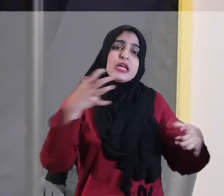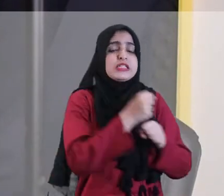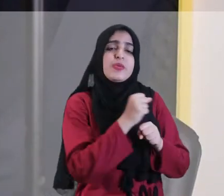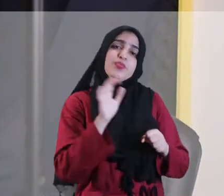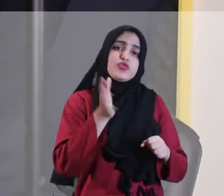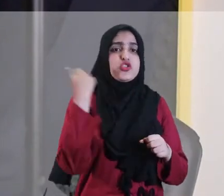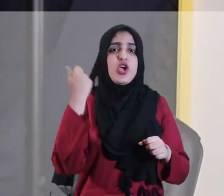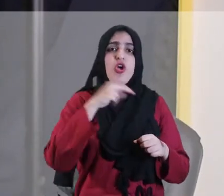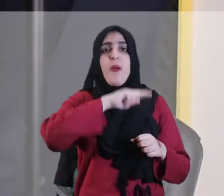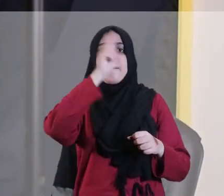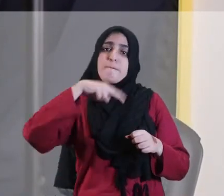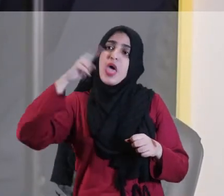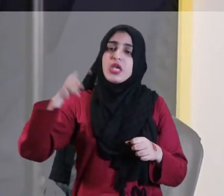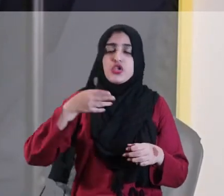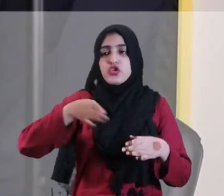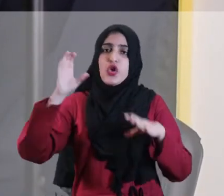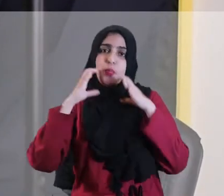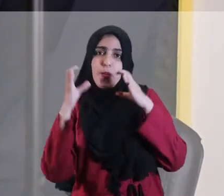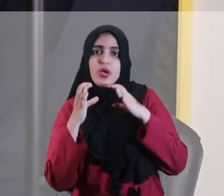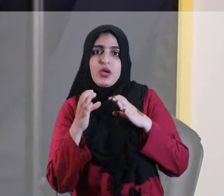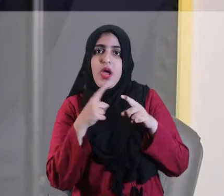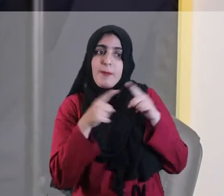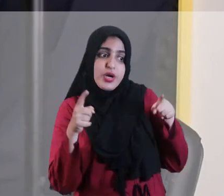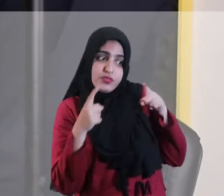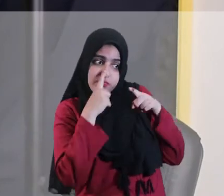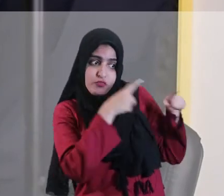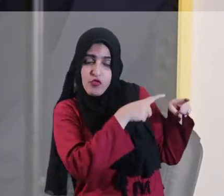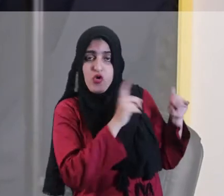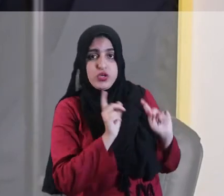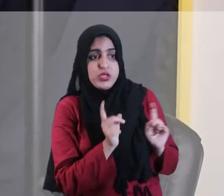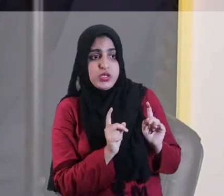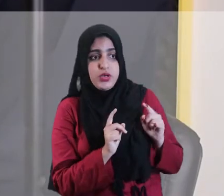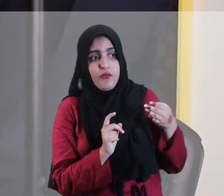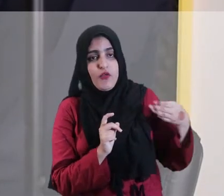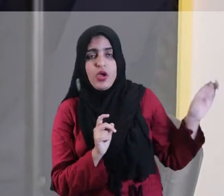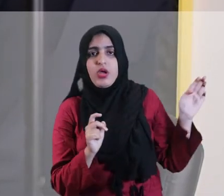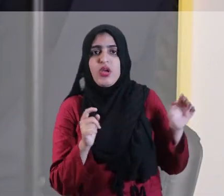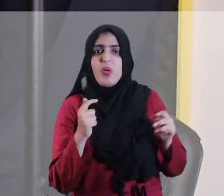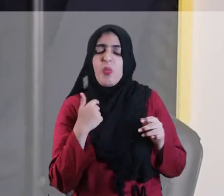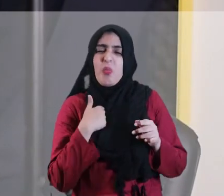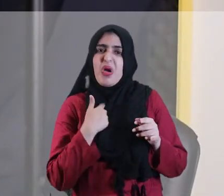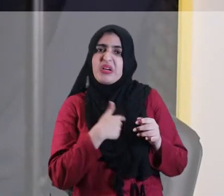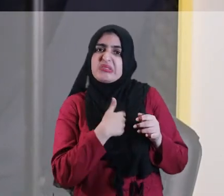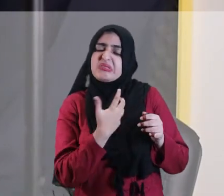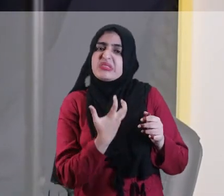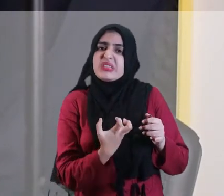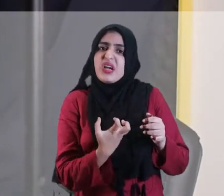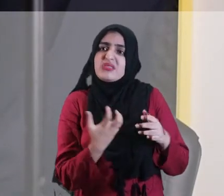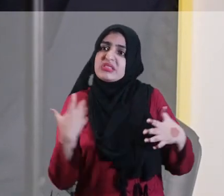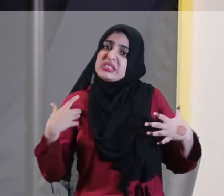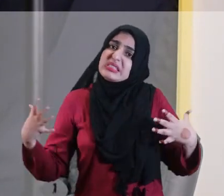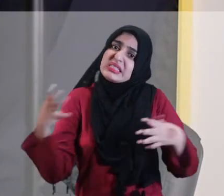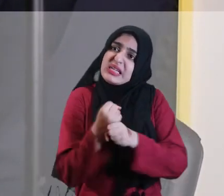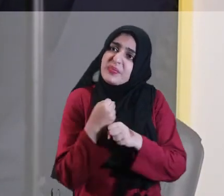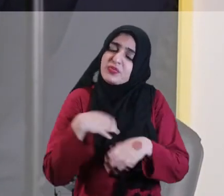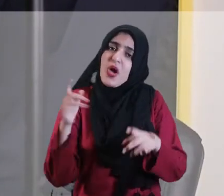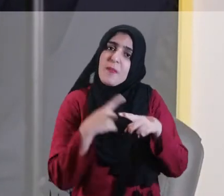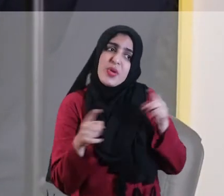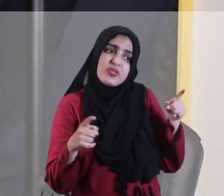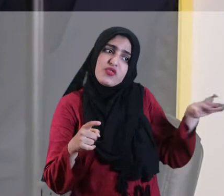उसको मुझे बहुत भूख लगी और उसको लेकर नॉट